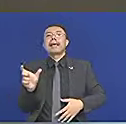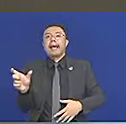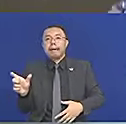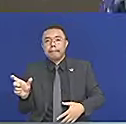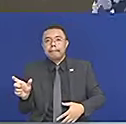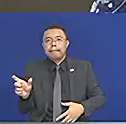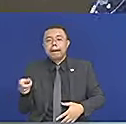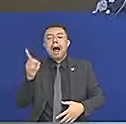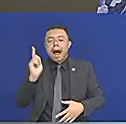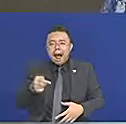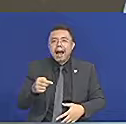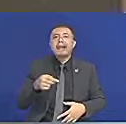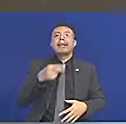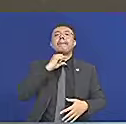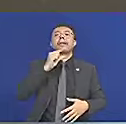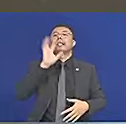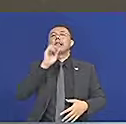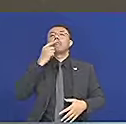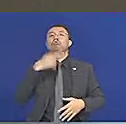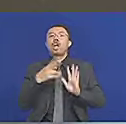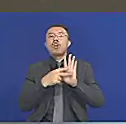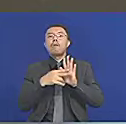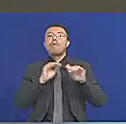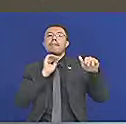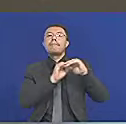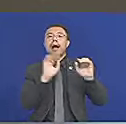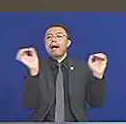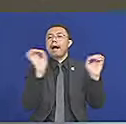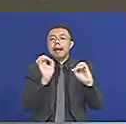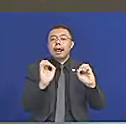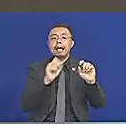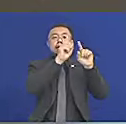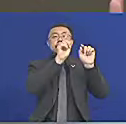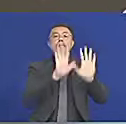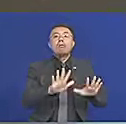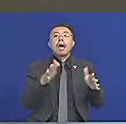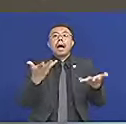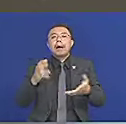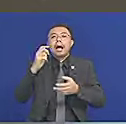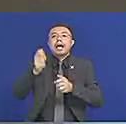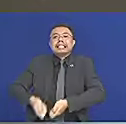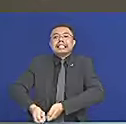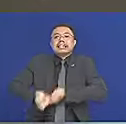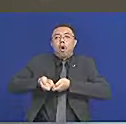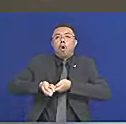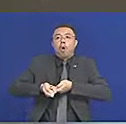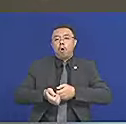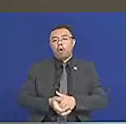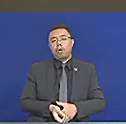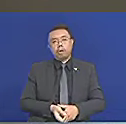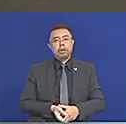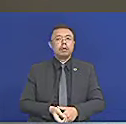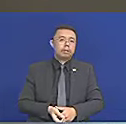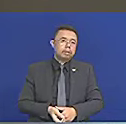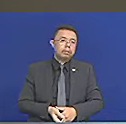Pendeta ada yang tidak punya nomor rekening. Perpuluhannya itu singkong.